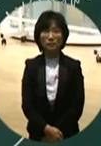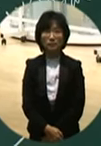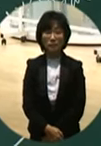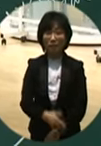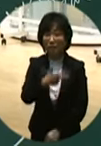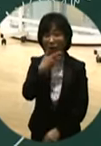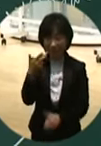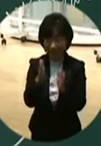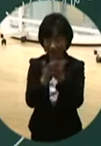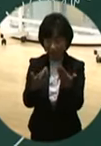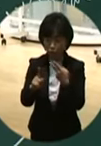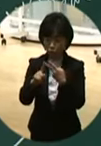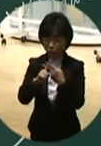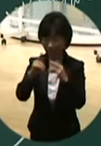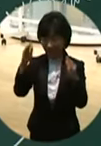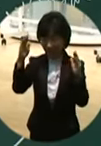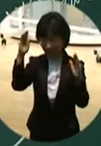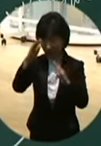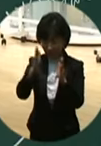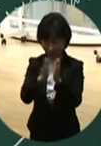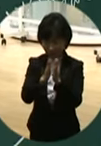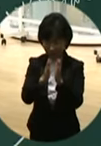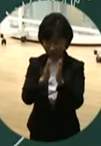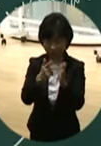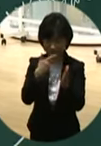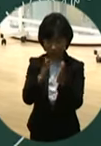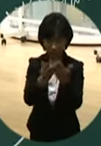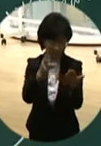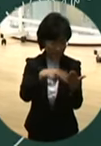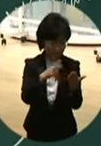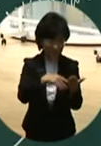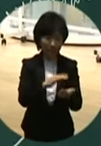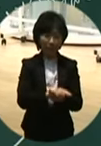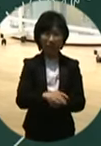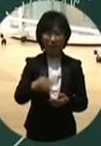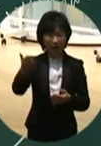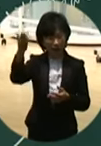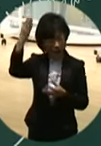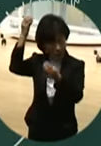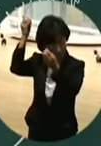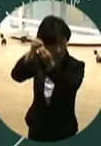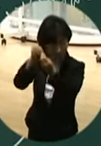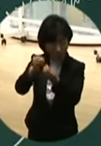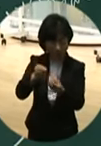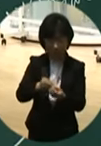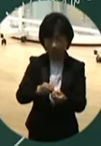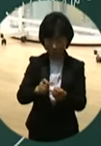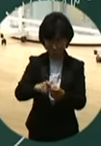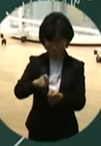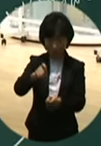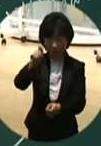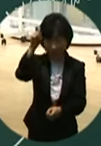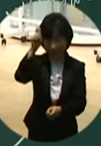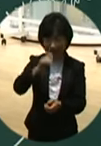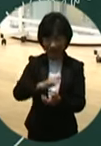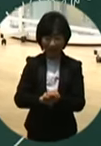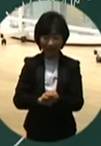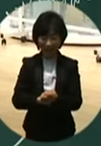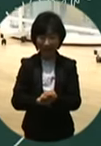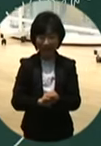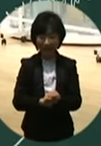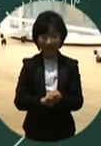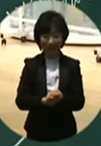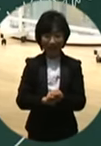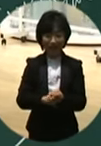이게 골동품이나 이게 막 이 도자기 전문가가 보니까요. 어느 집에 고양이도 고양이 밥그릇이